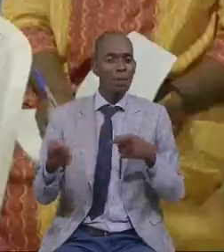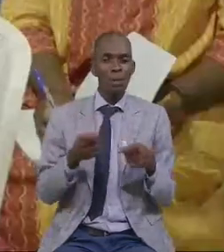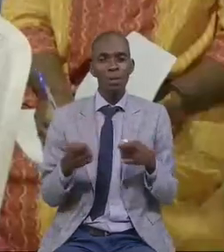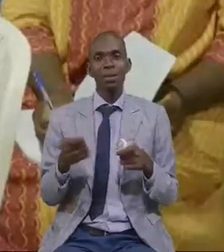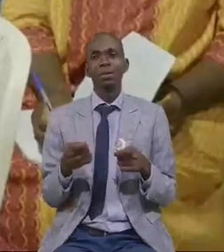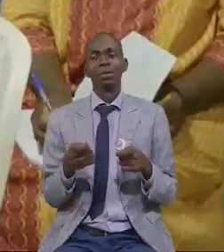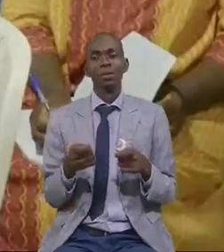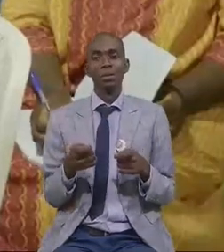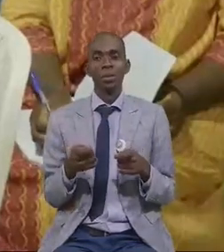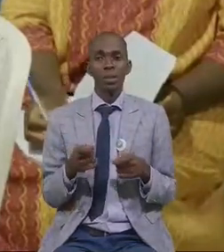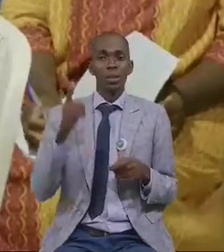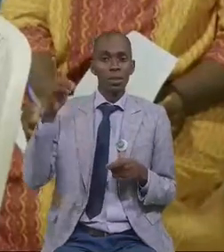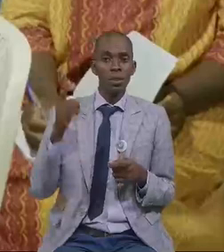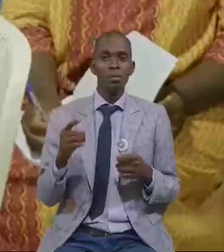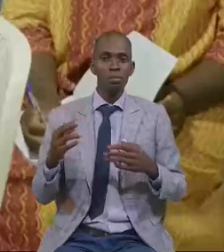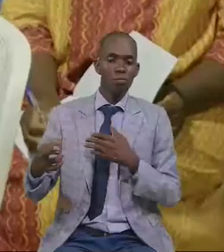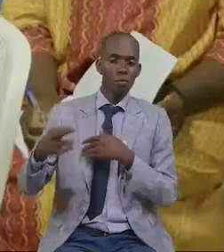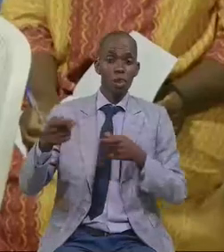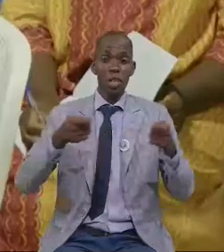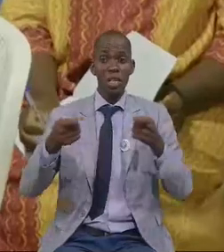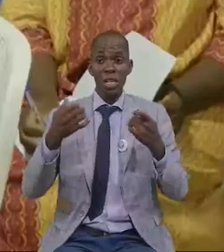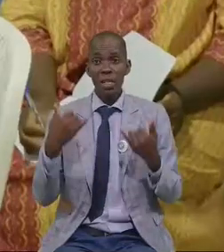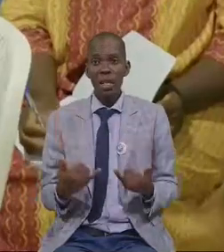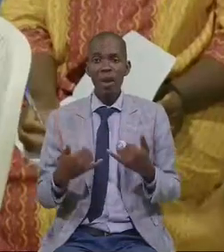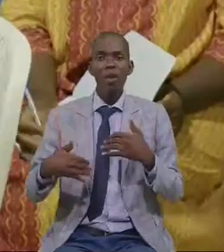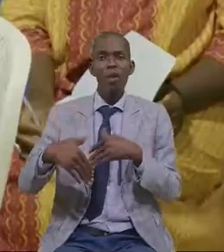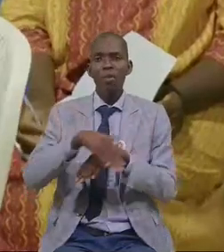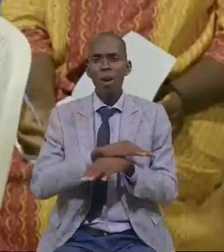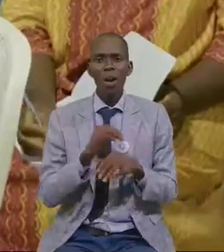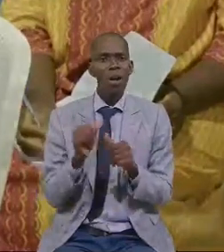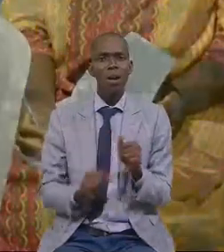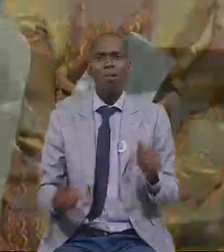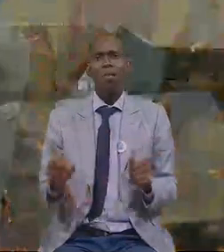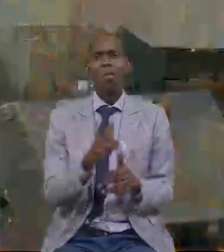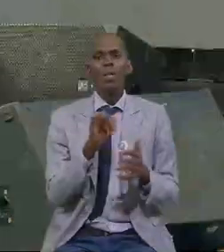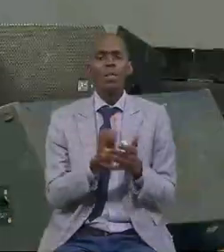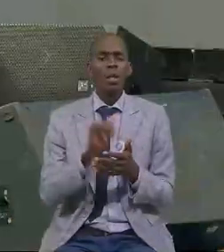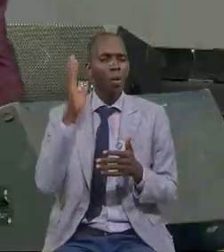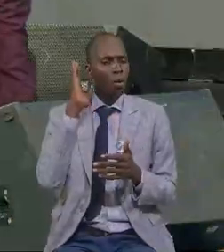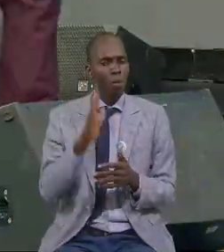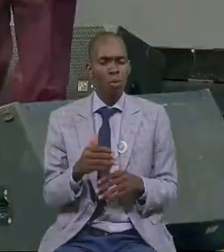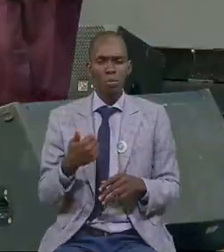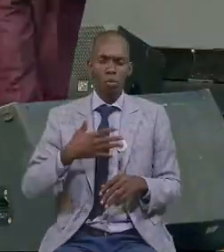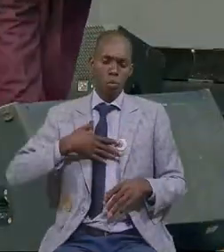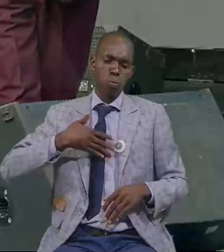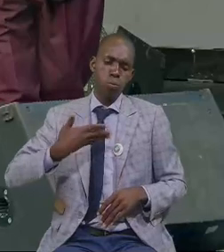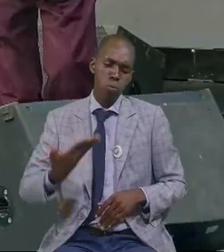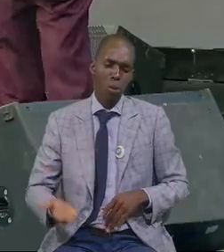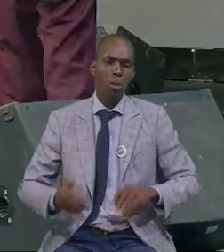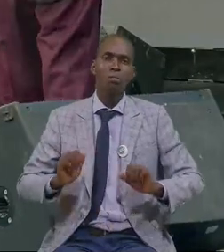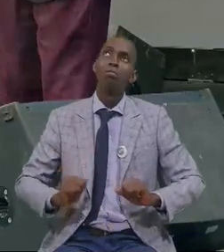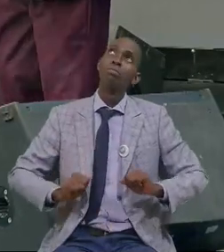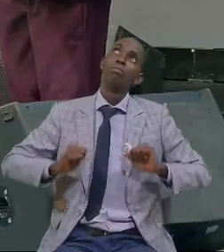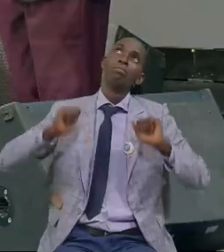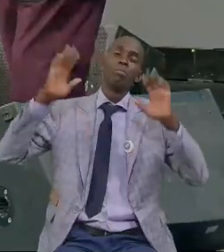sur tout cœur qui se soumet à lui. Il règne maintenant sur toute personne qui volontairement dit « Je me soumets